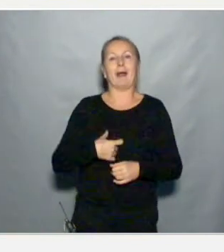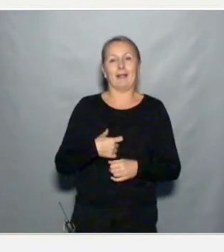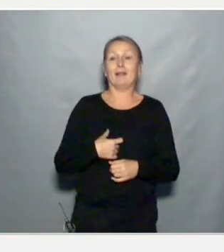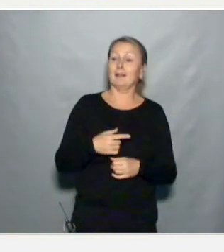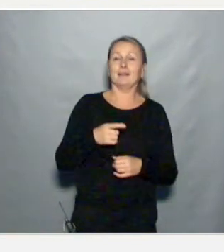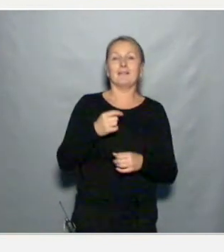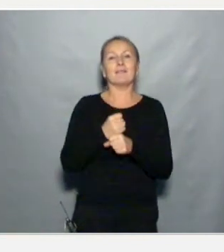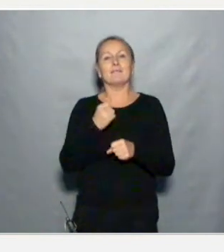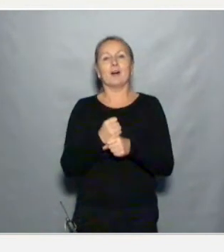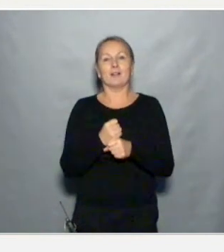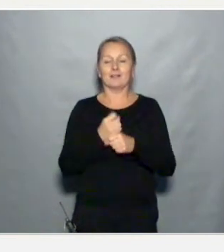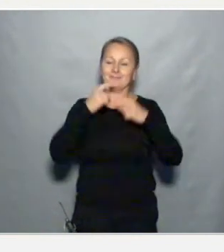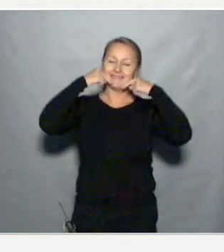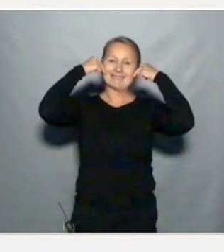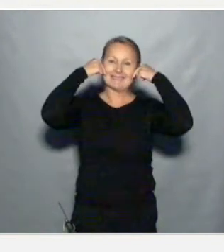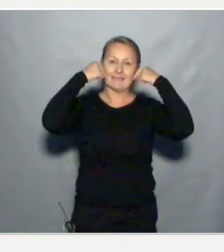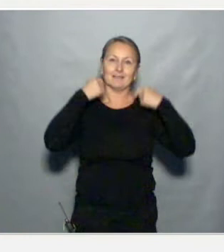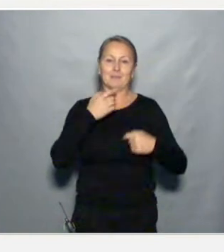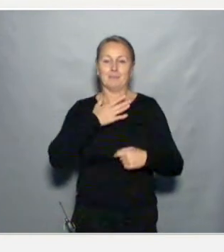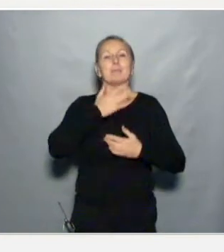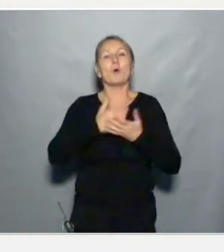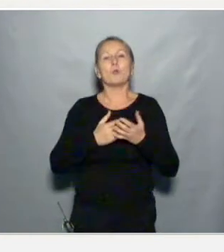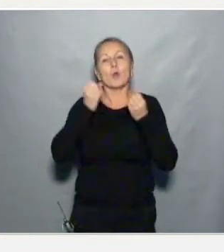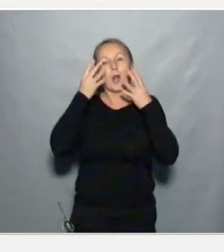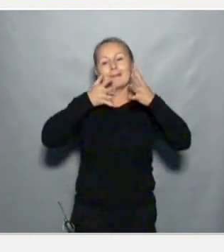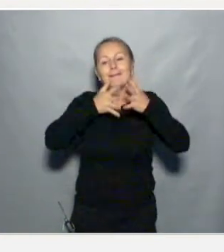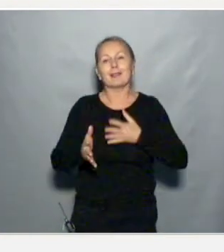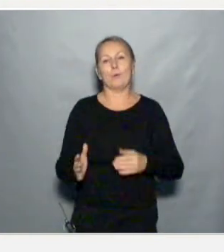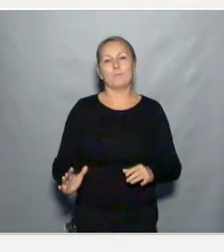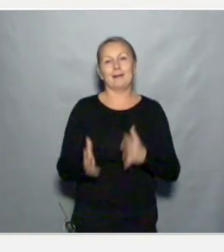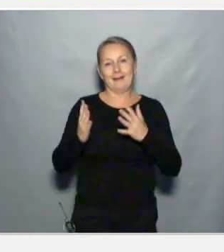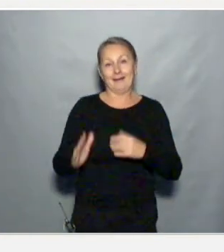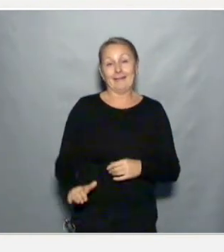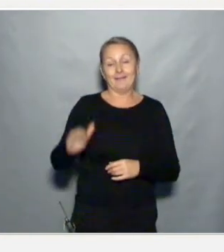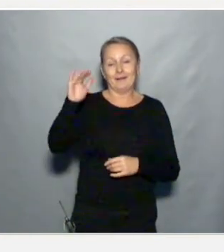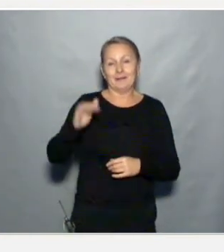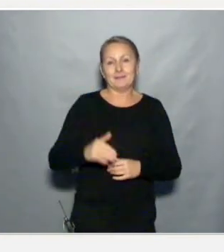fall leendet var mitt sätt att klara mig genom livet.